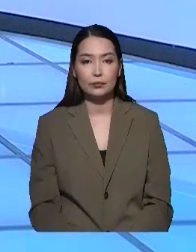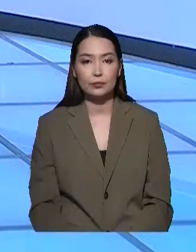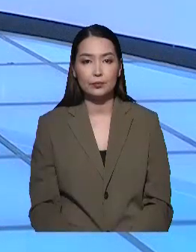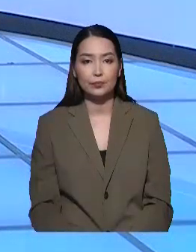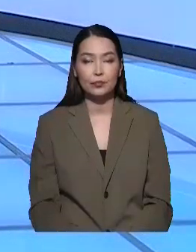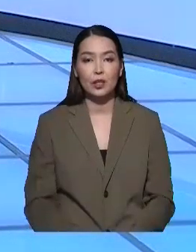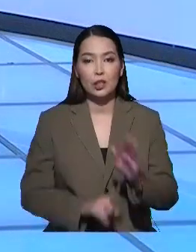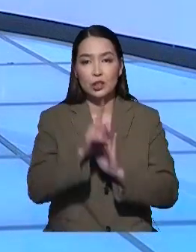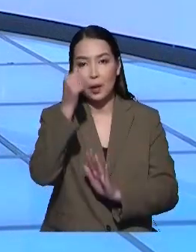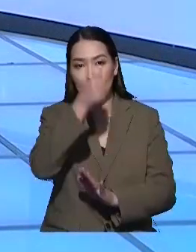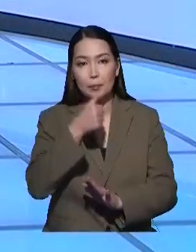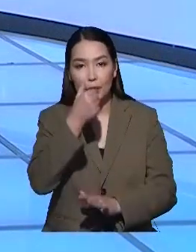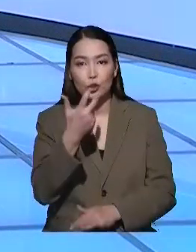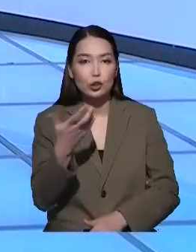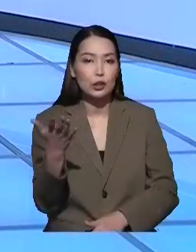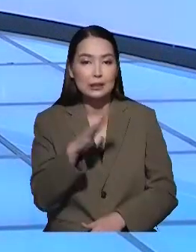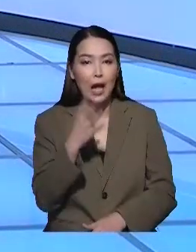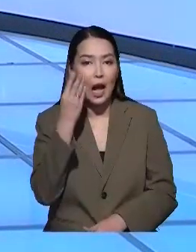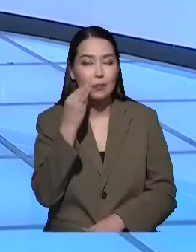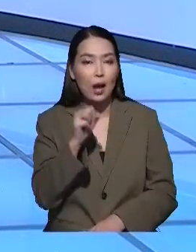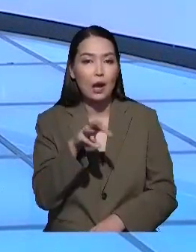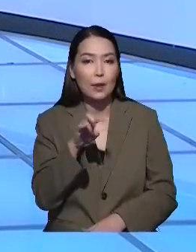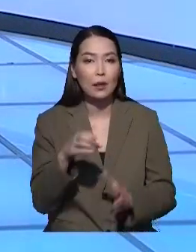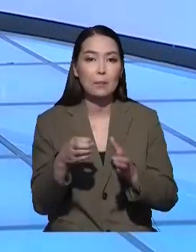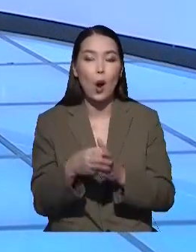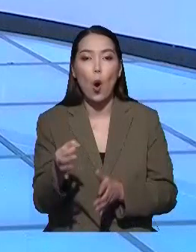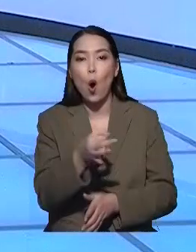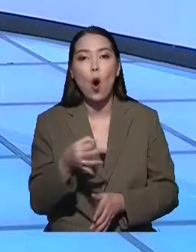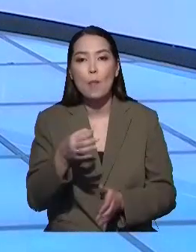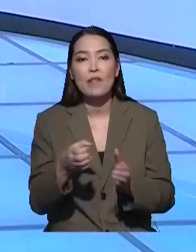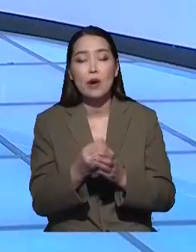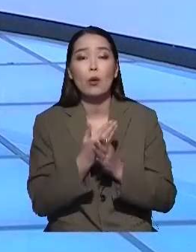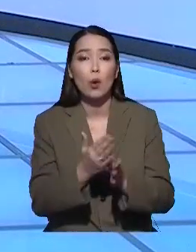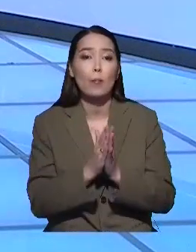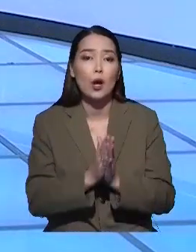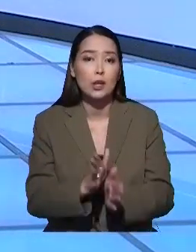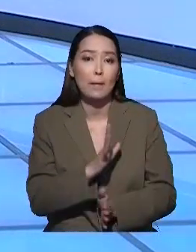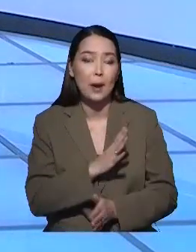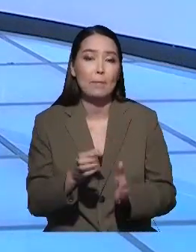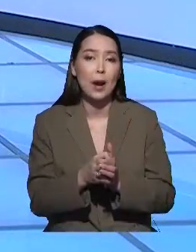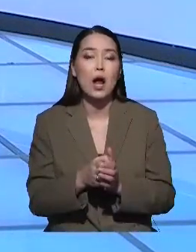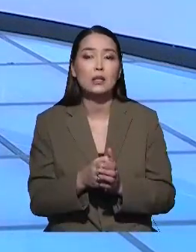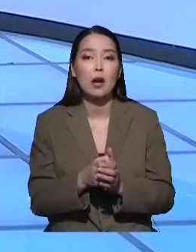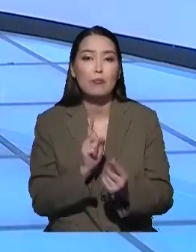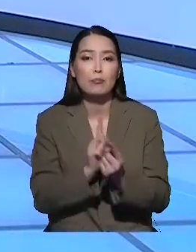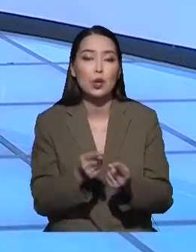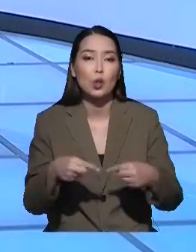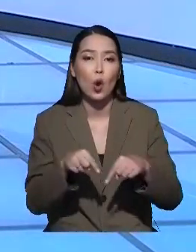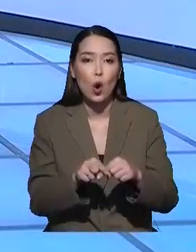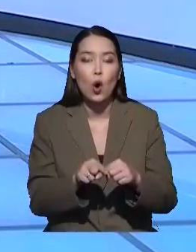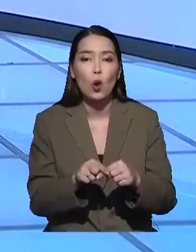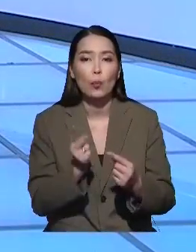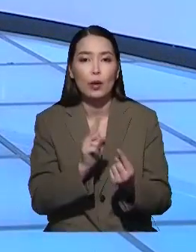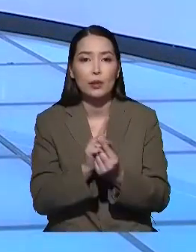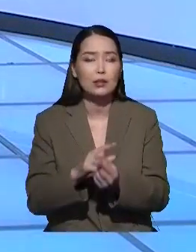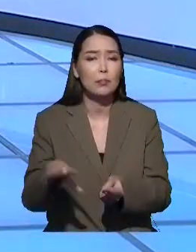Жыл басынан бері 300-ден астам алматылық Аманат партиясының облыстық филиалынан көмек сұрады. Партияның мобильді қоғамдық қабылдау аясындағы кездесулер